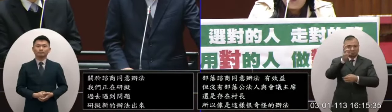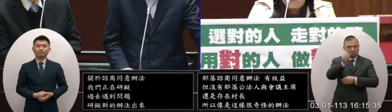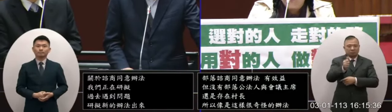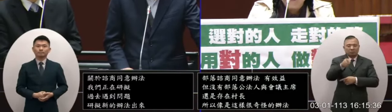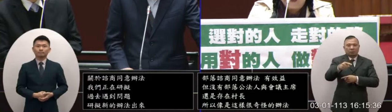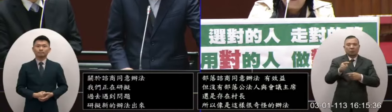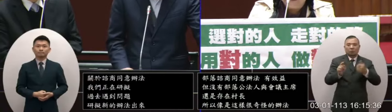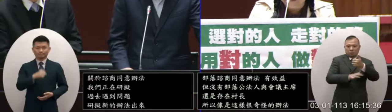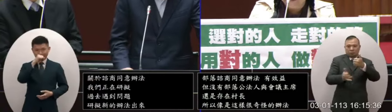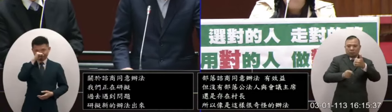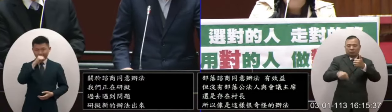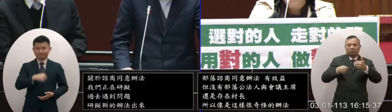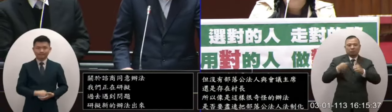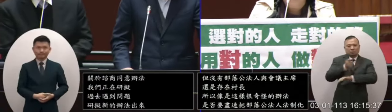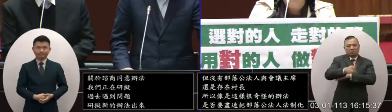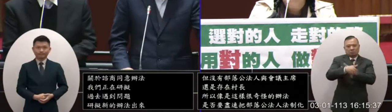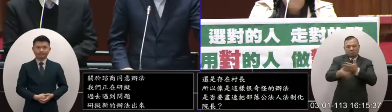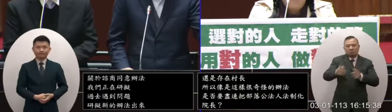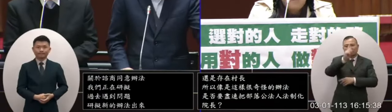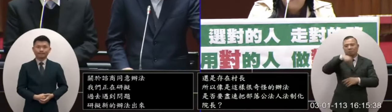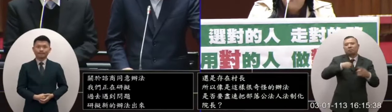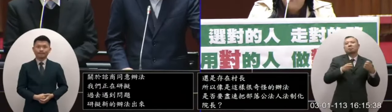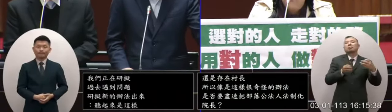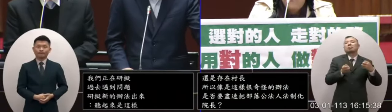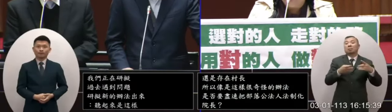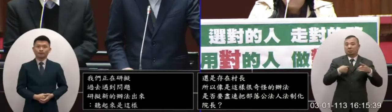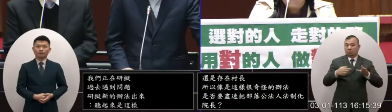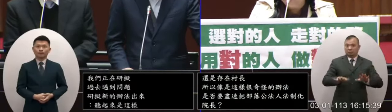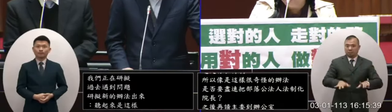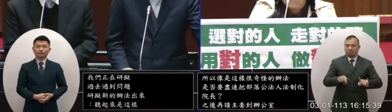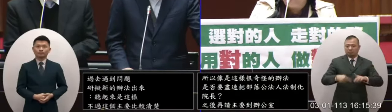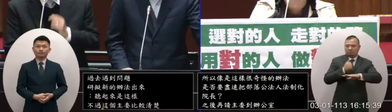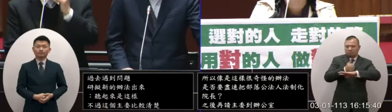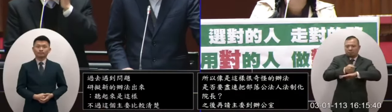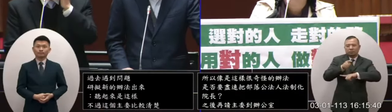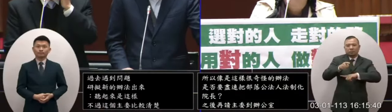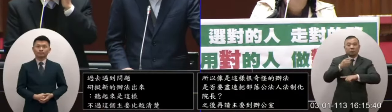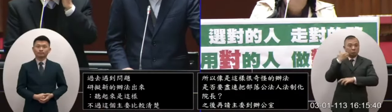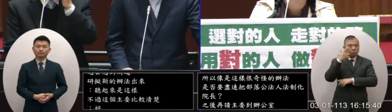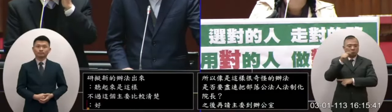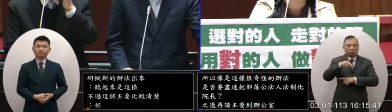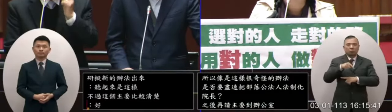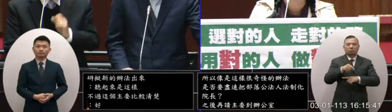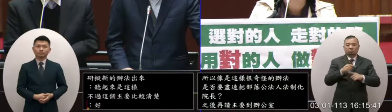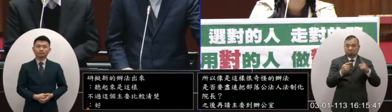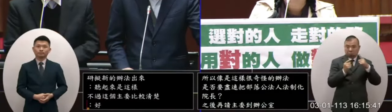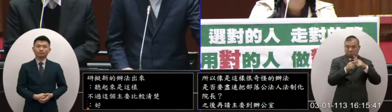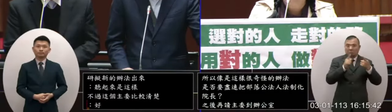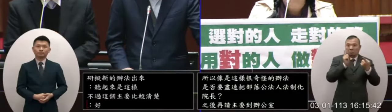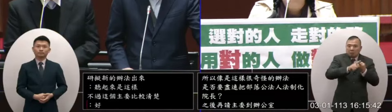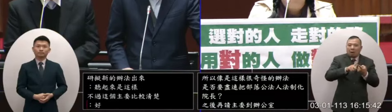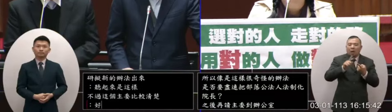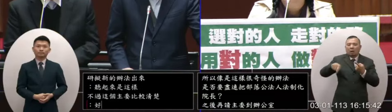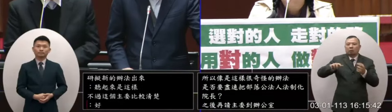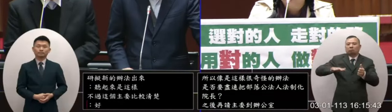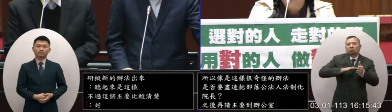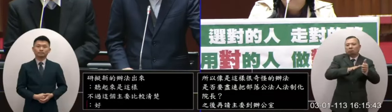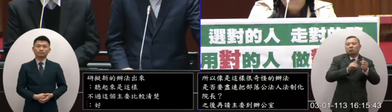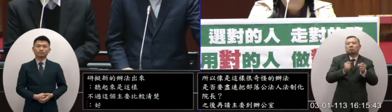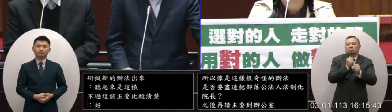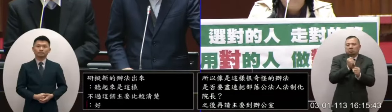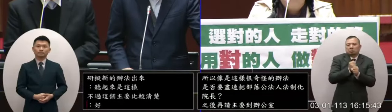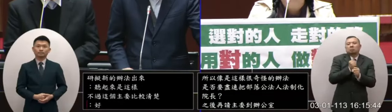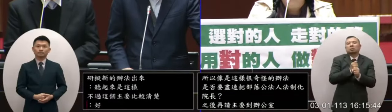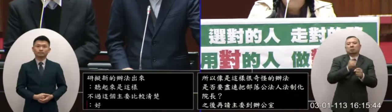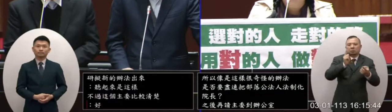室哈。 好， 那我想今天我其实要表达的就是说，人对了哈，事情就对了。所以我们原住民人才的自治